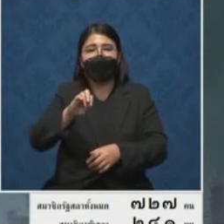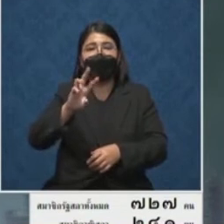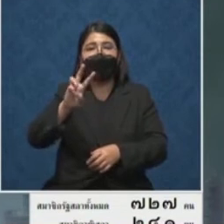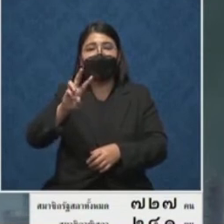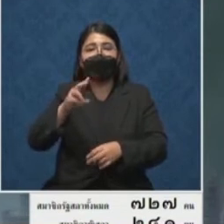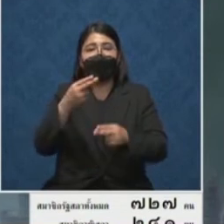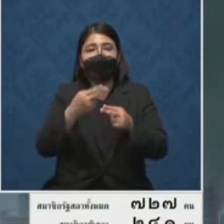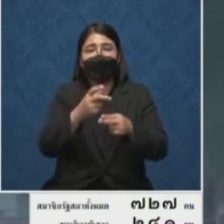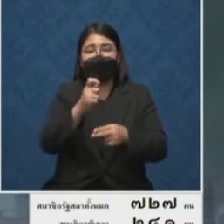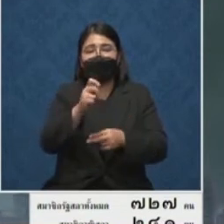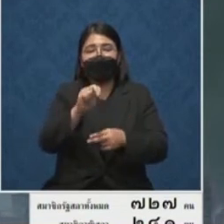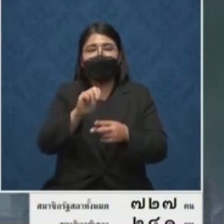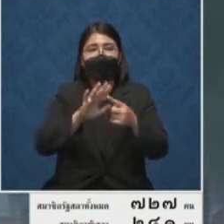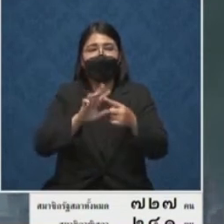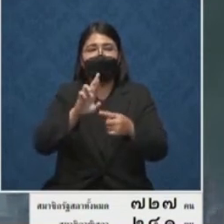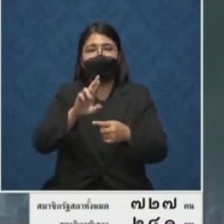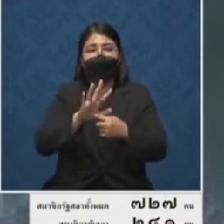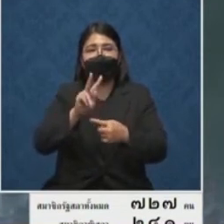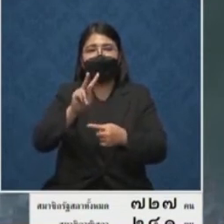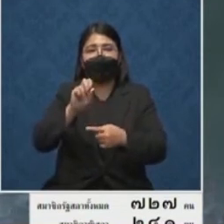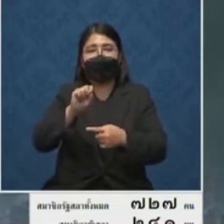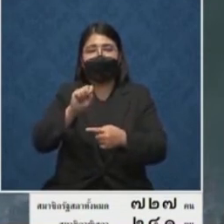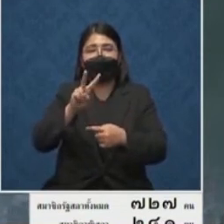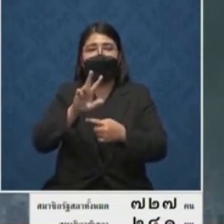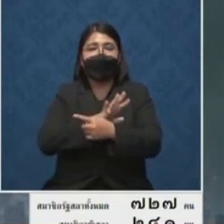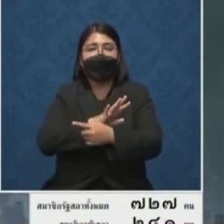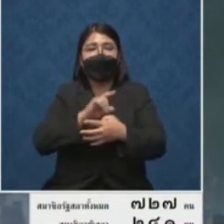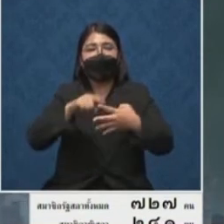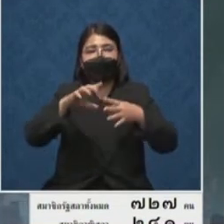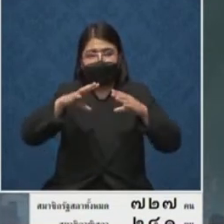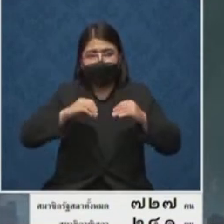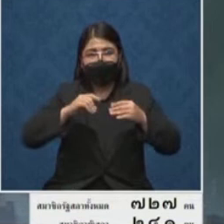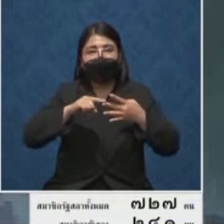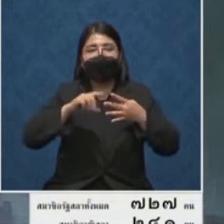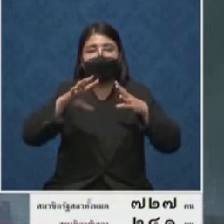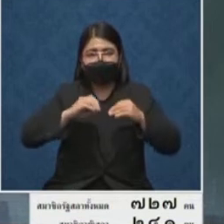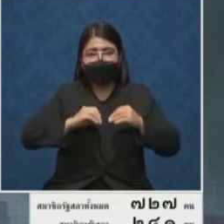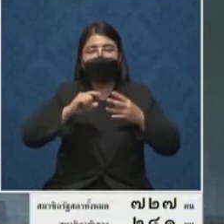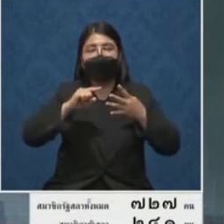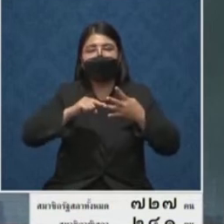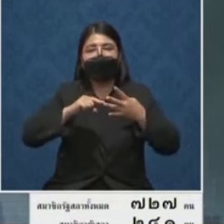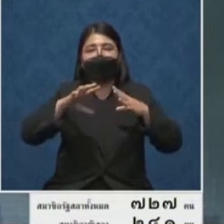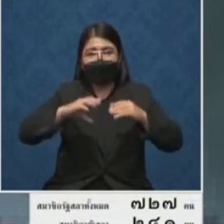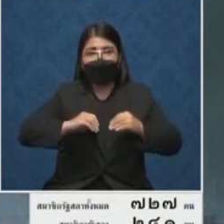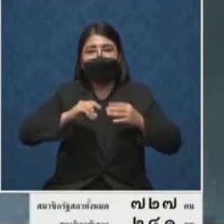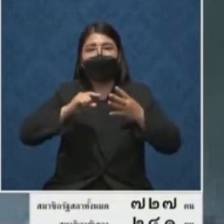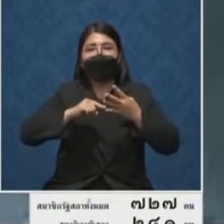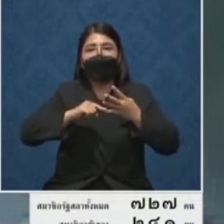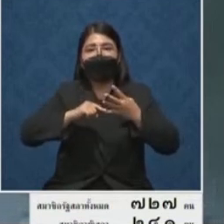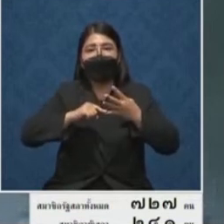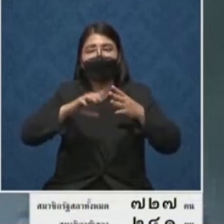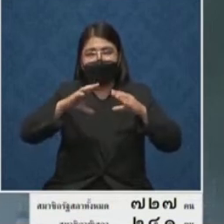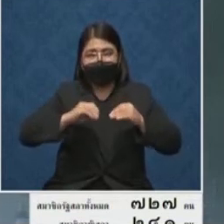อ676นายอนุรักษ์จุรีมาศ 1รับหลักการ2รับหลัก